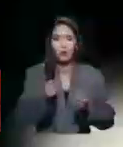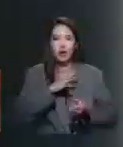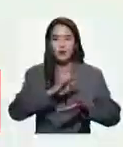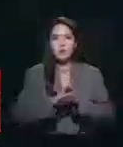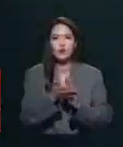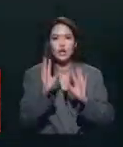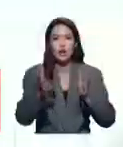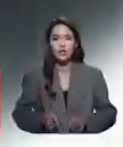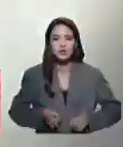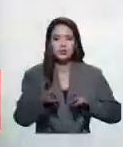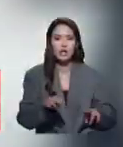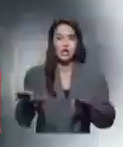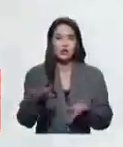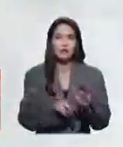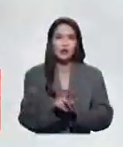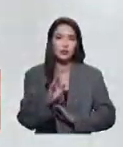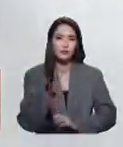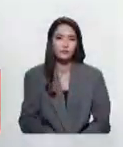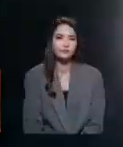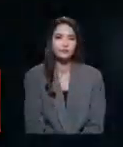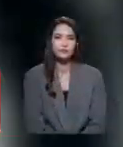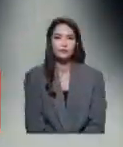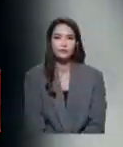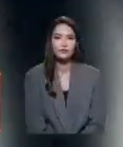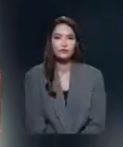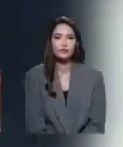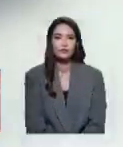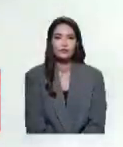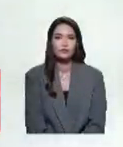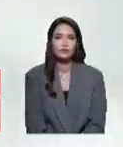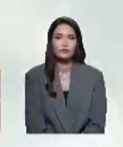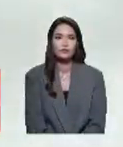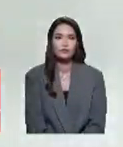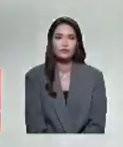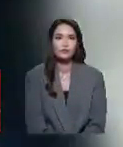қатысты қылмыстық іс қозғалды. Айсәуле Сезбек, Бақыт Рахметова, Астана Таймс.